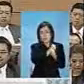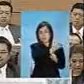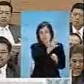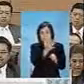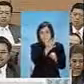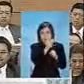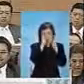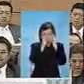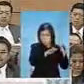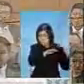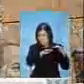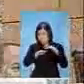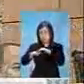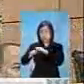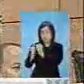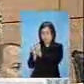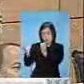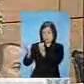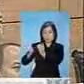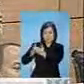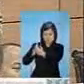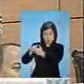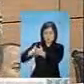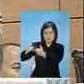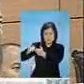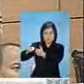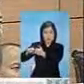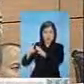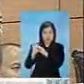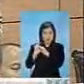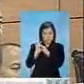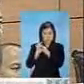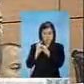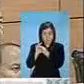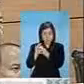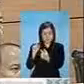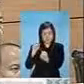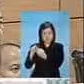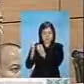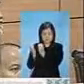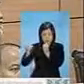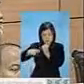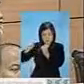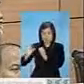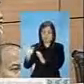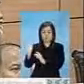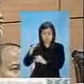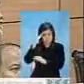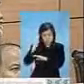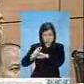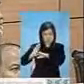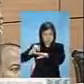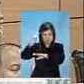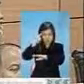นก็ไปยื่นตรงกับศาลรัฐธรรมนูญหมดผมไม่ได้เป็นห่วงตุลาการศาลรัฐธรรมนูญแล้วครับท่านเป็นผู้มีความรู้ความสามารถท่านทำงาน